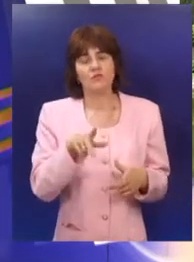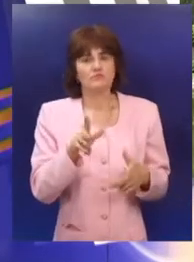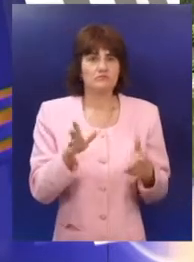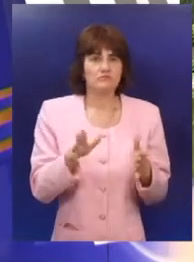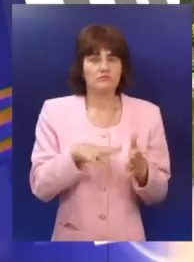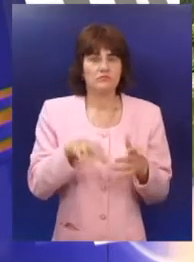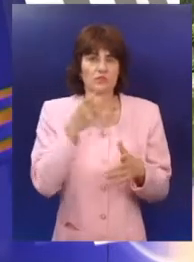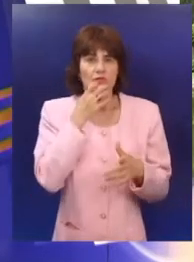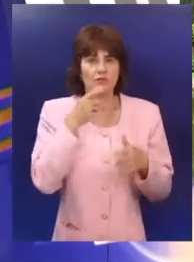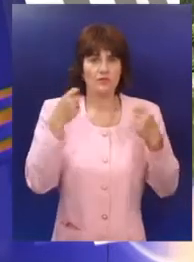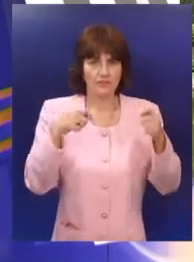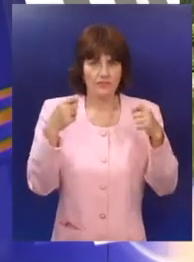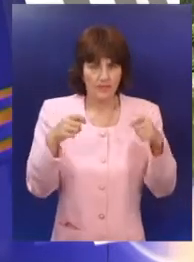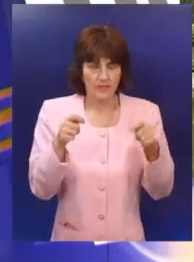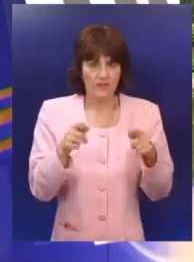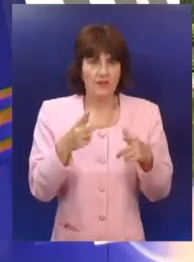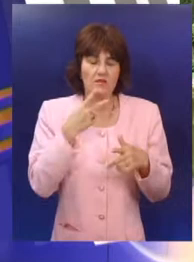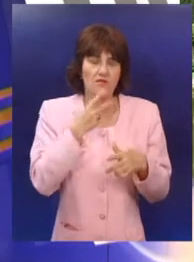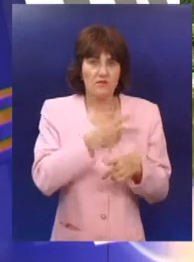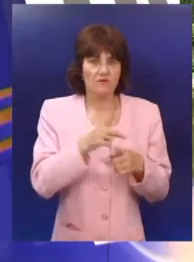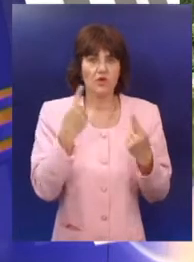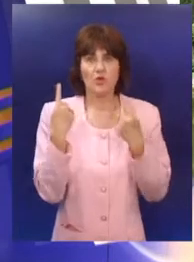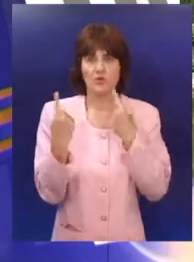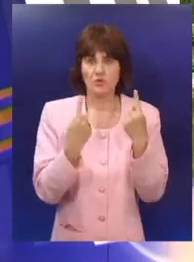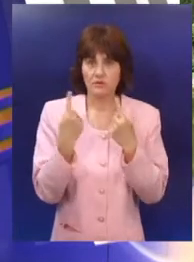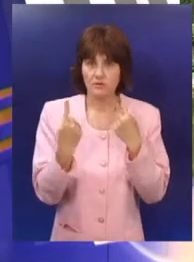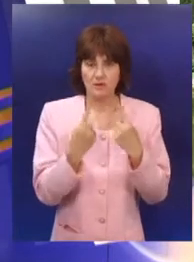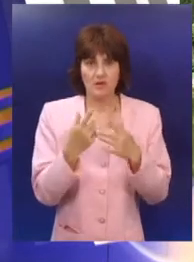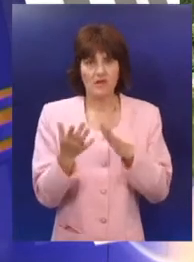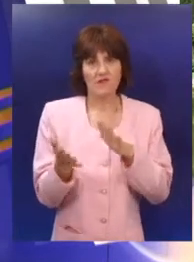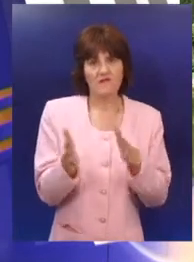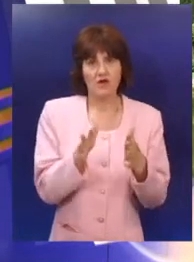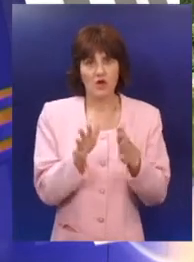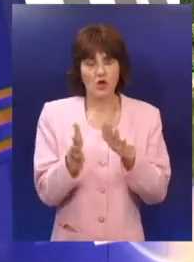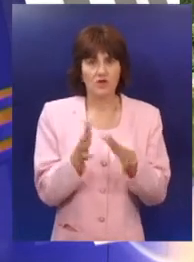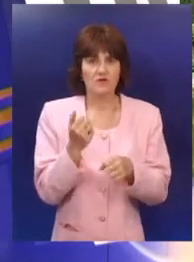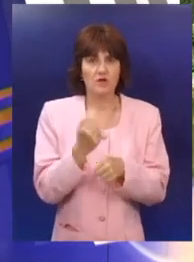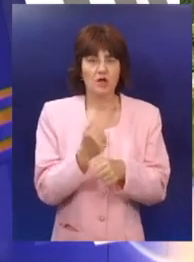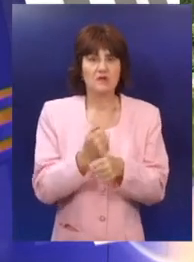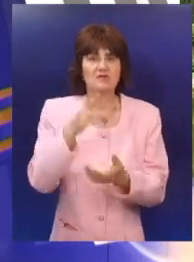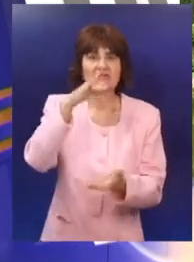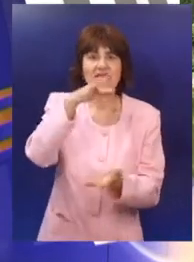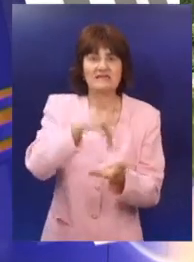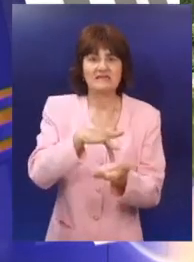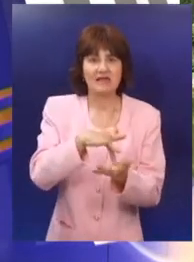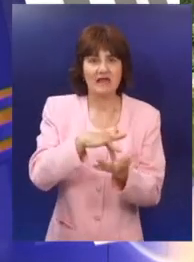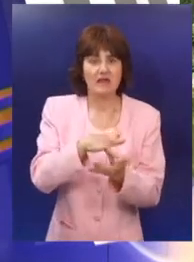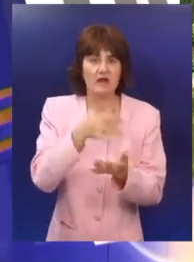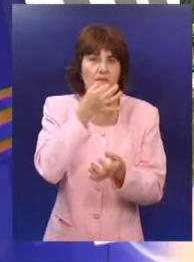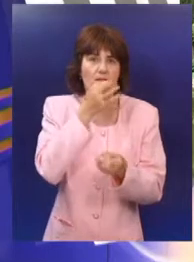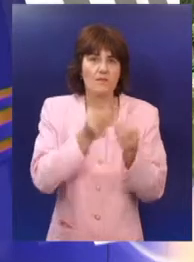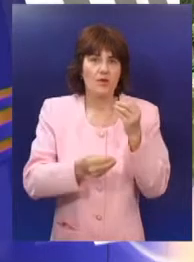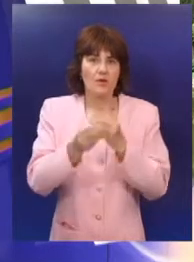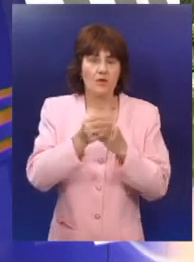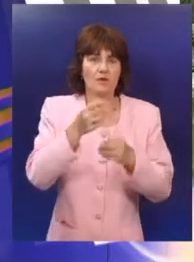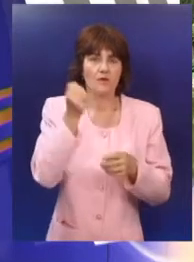zahtevu, to jest Zavoda za urbanizam i uslovima koji su oni izdali, vjerojatno ćemo raditi i uređenje centralnog dela, ili će to